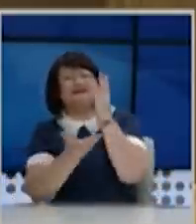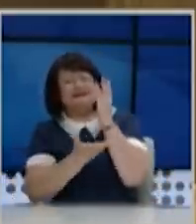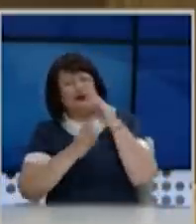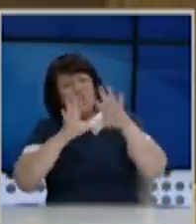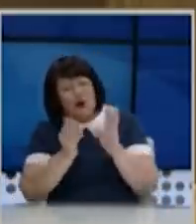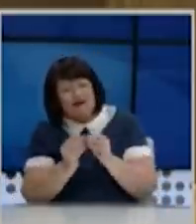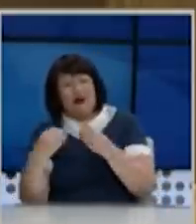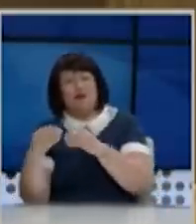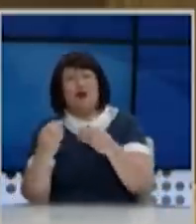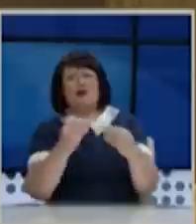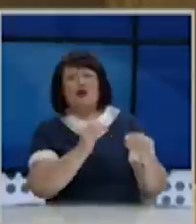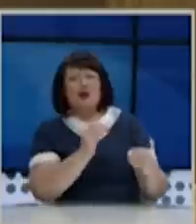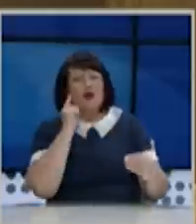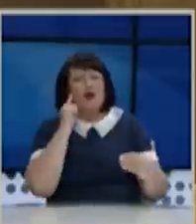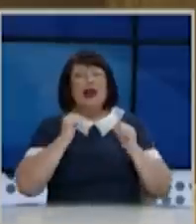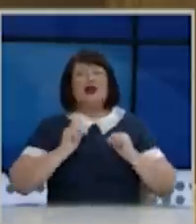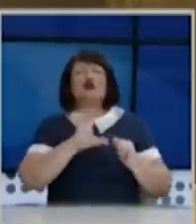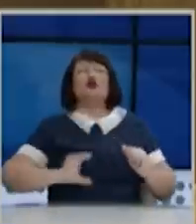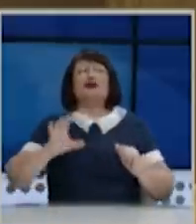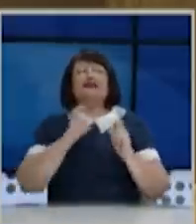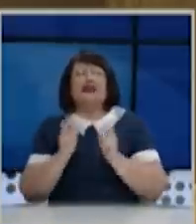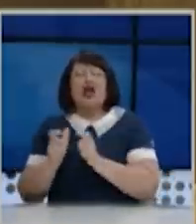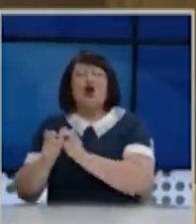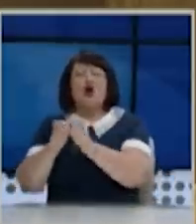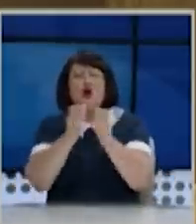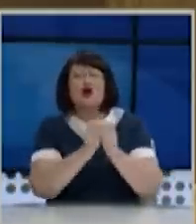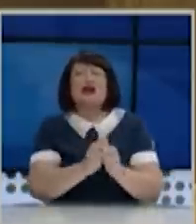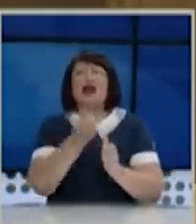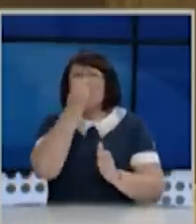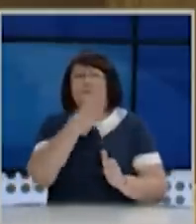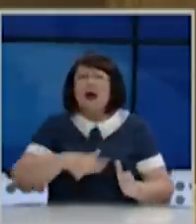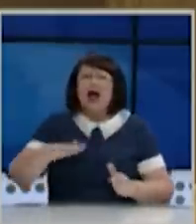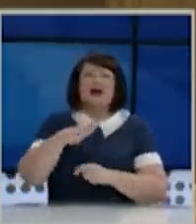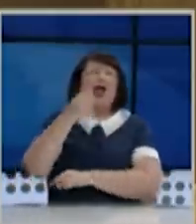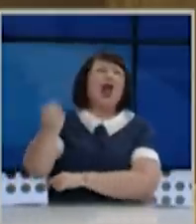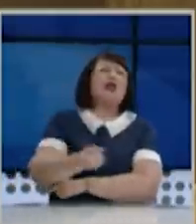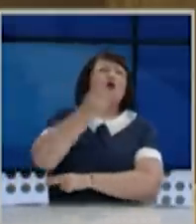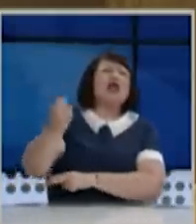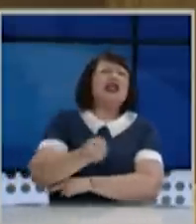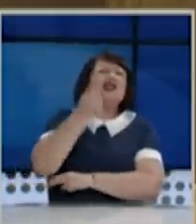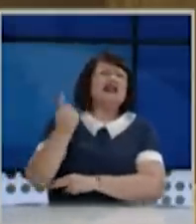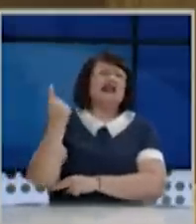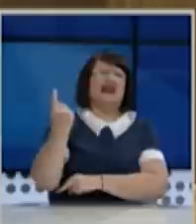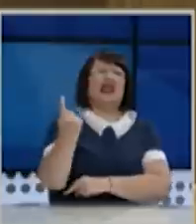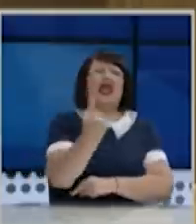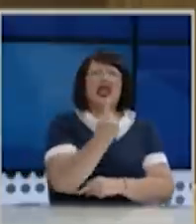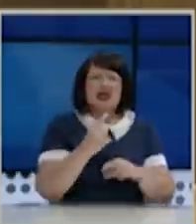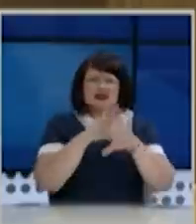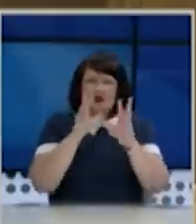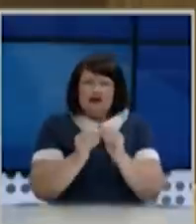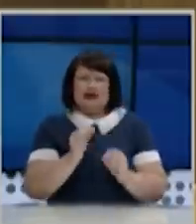μετάβασης, να δημιουργήσουν τουριστικά δασικά χωριά, πάρκα ανεμογεννητριών και άλλες